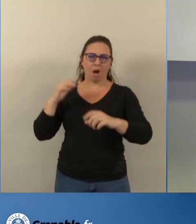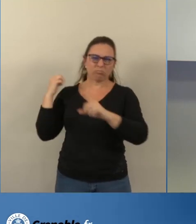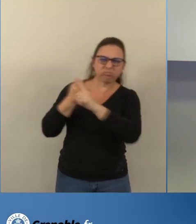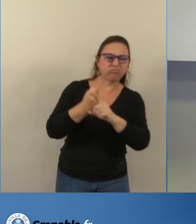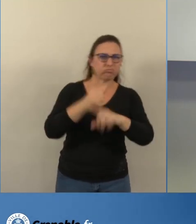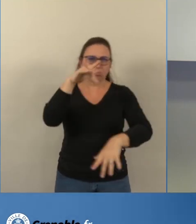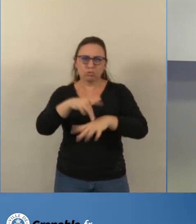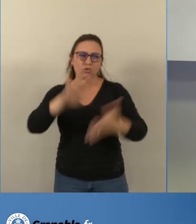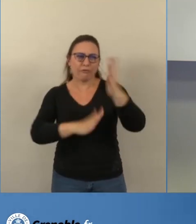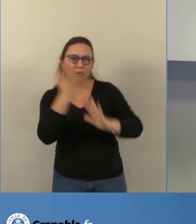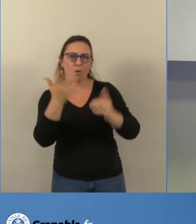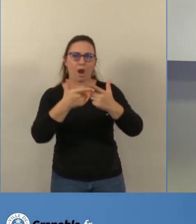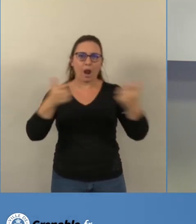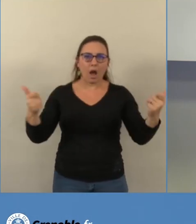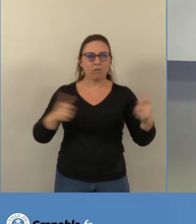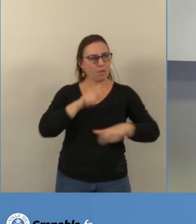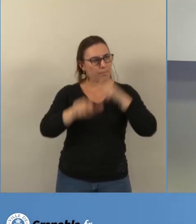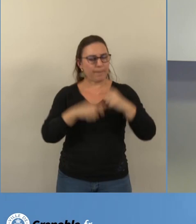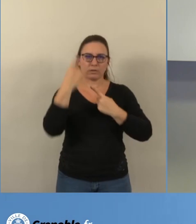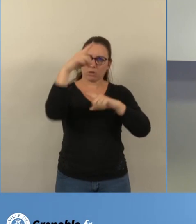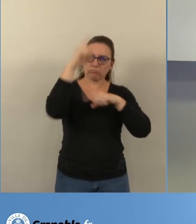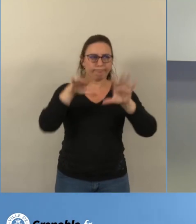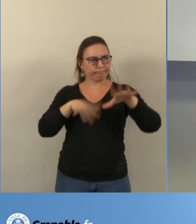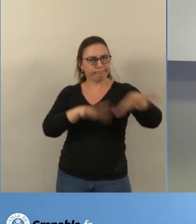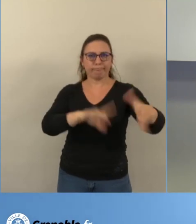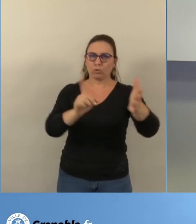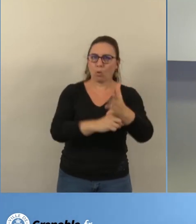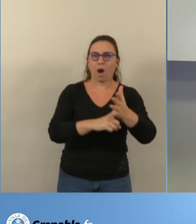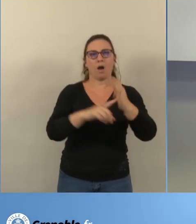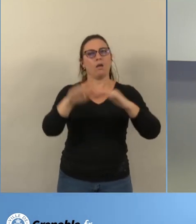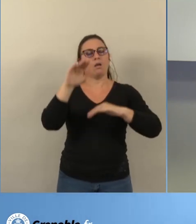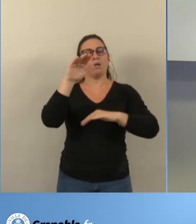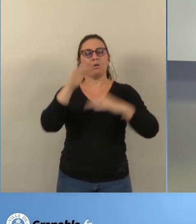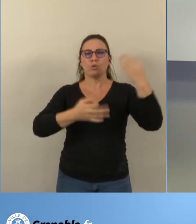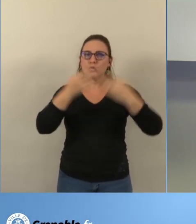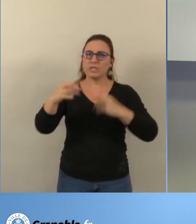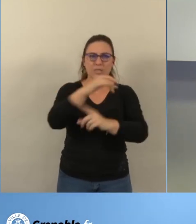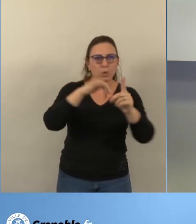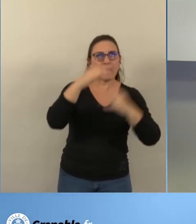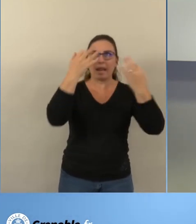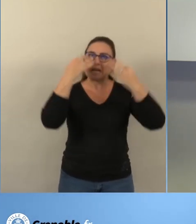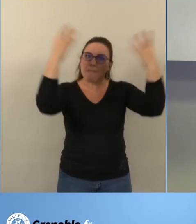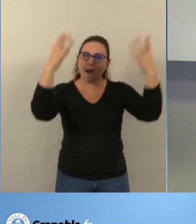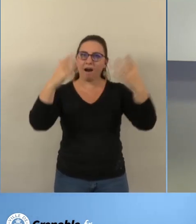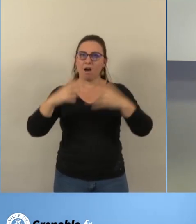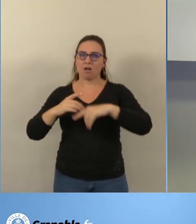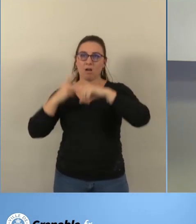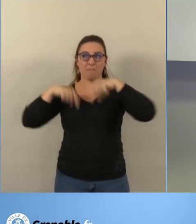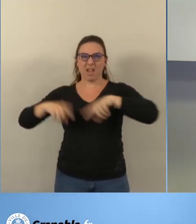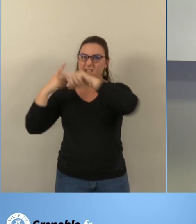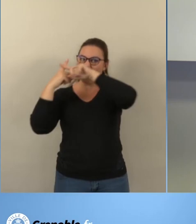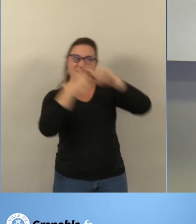à manifester de militants du climat et de la justice sociale ces derniers sont montrés du doigt par l'État